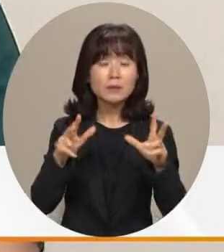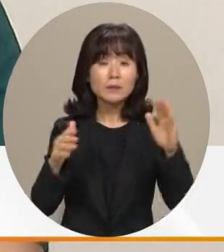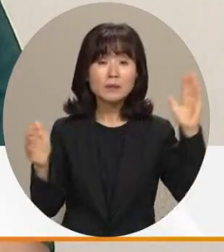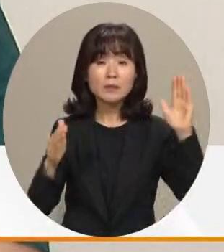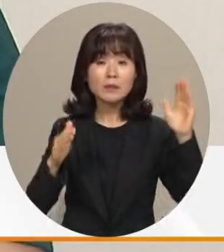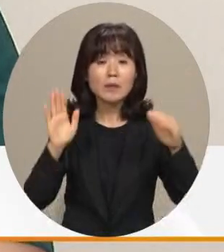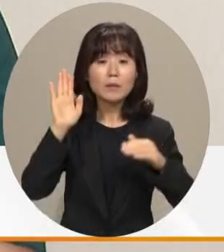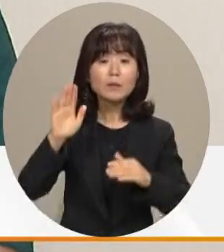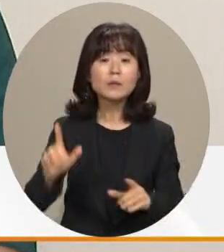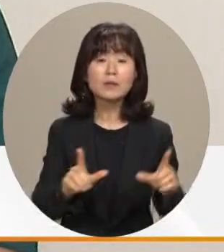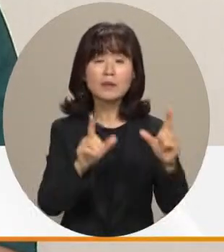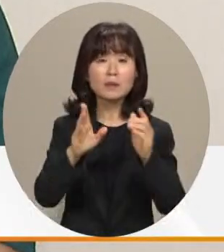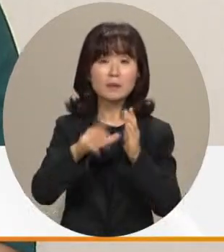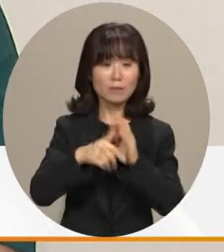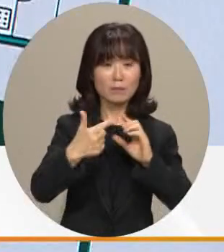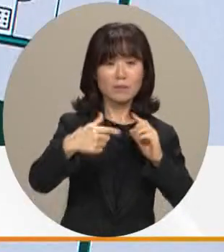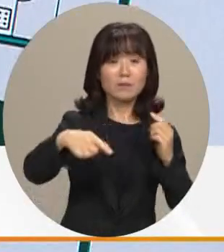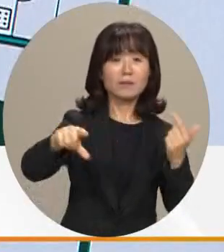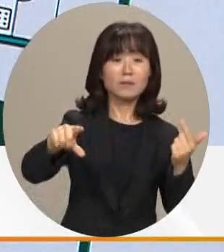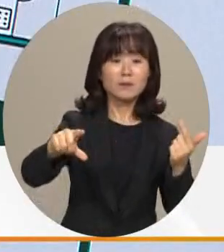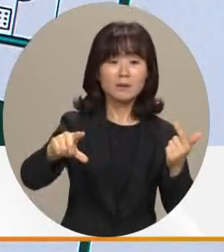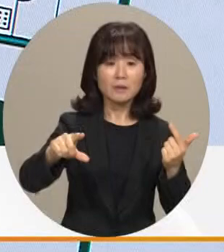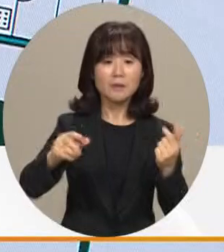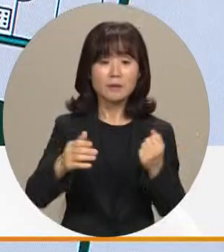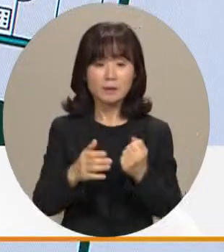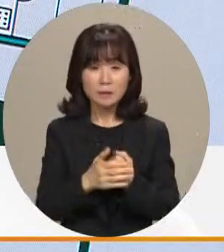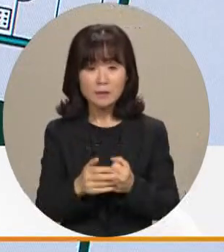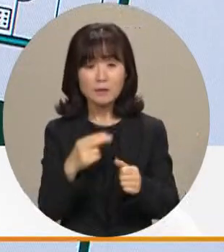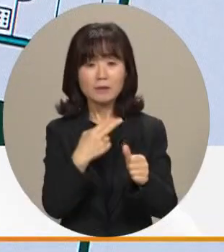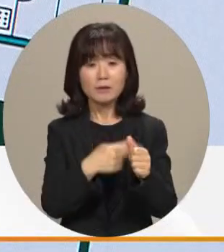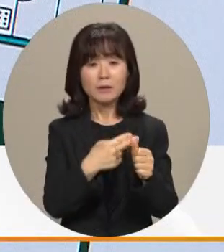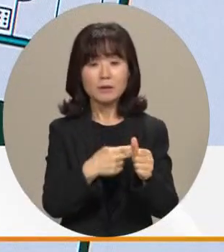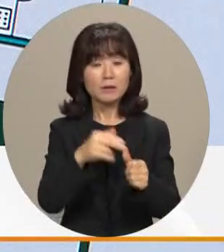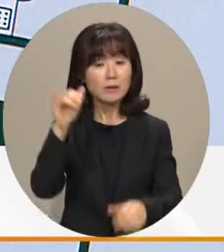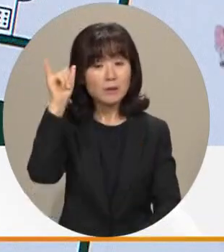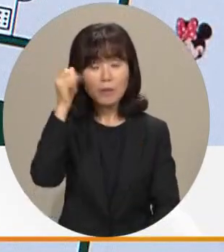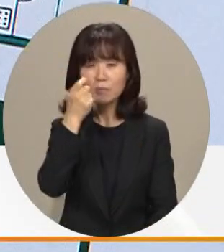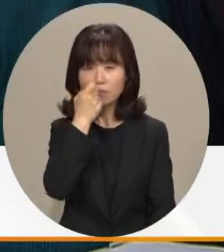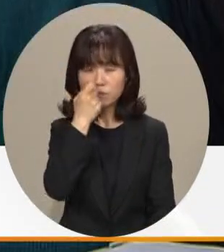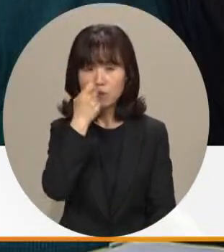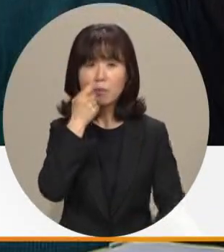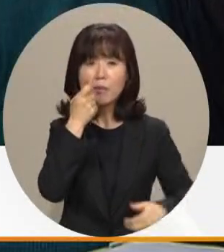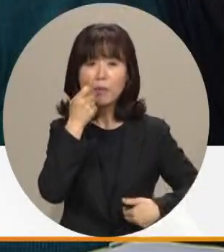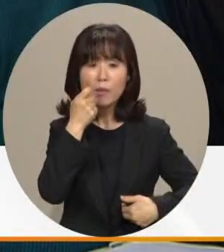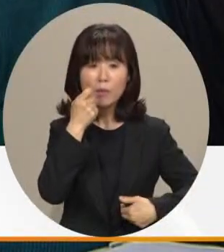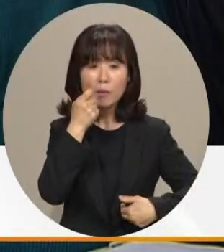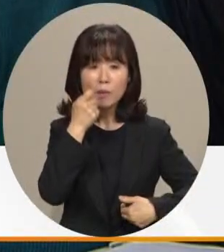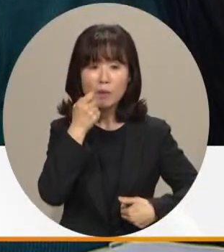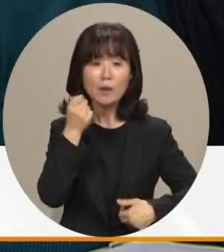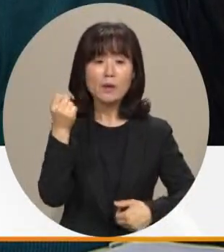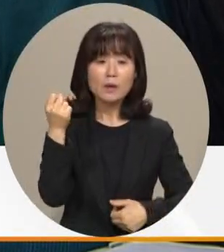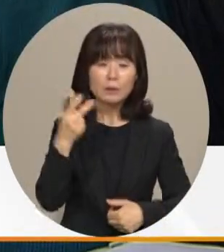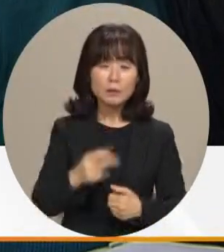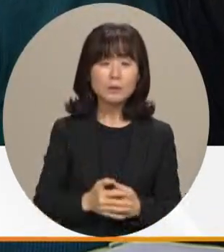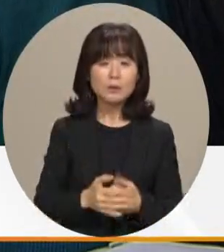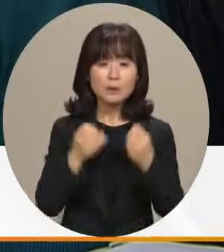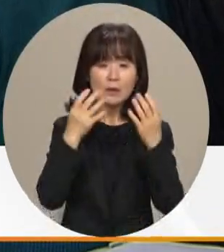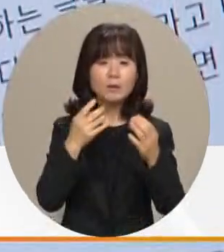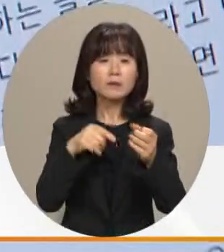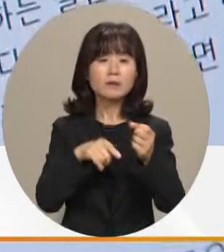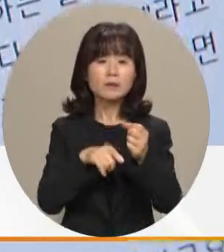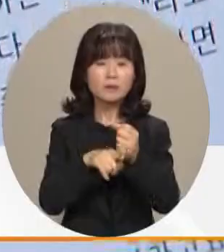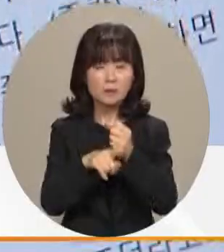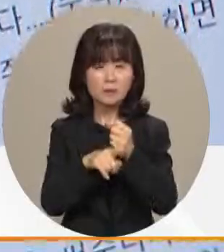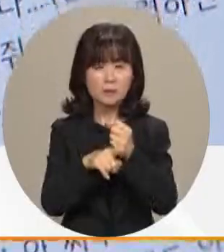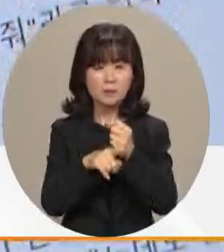시대가 완전히 다르기 때문에 그래서 선생님들께서 인공지능을 배우셔야 하지만 너무 크게 새로운